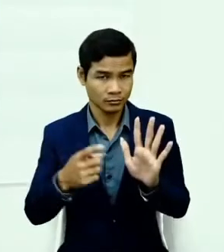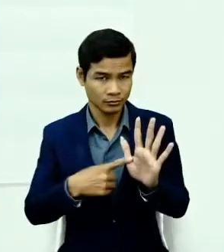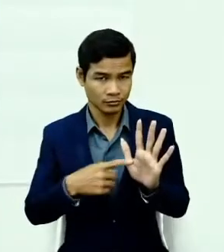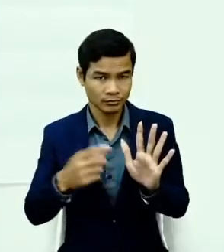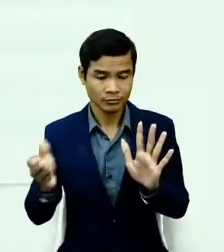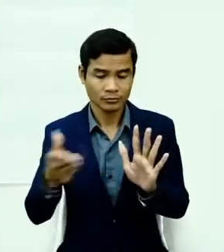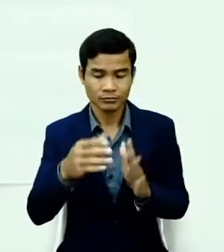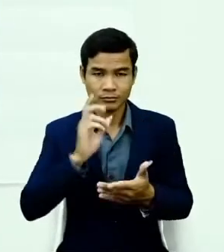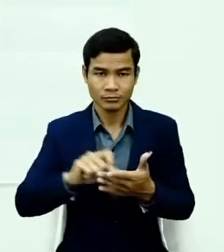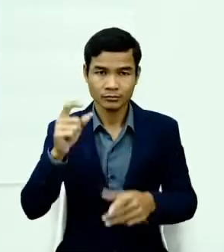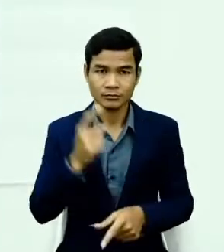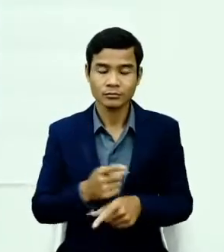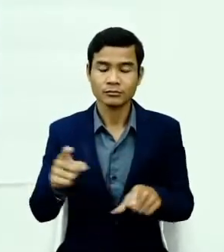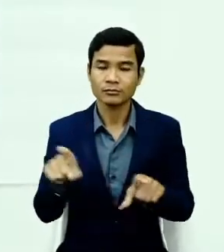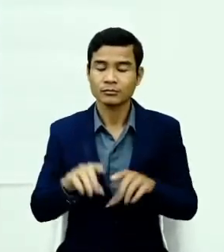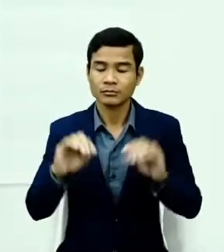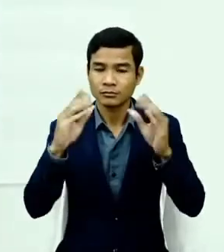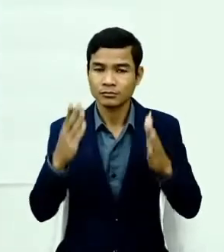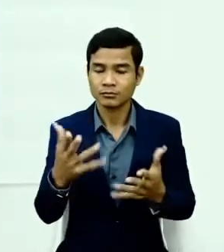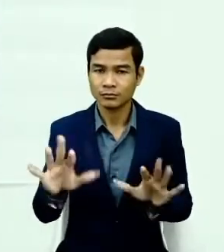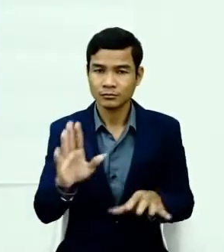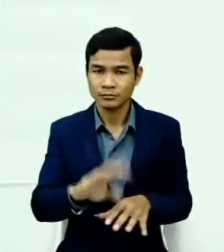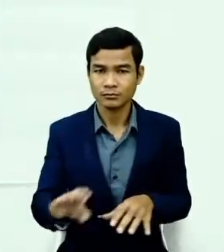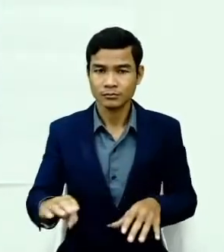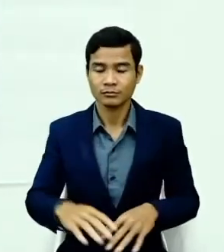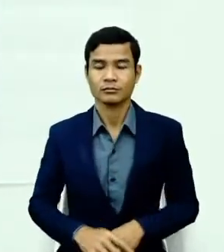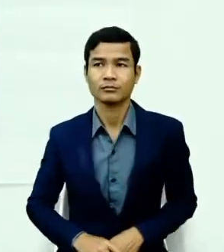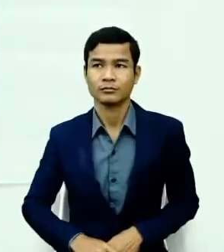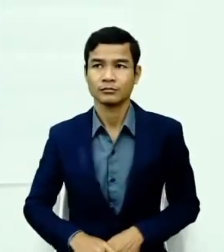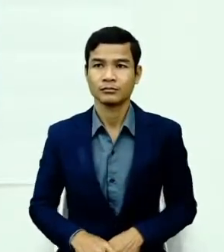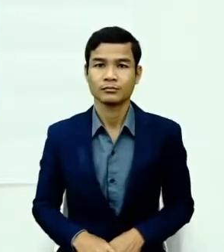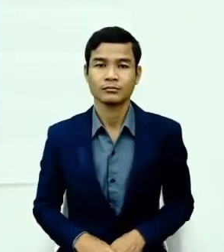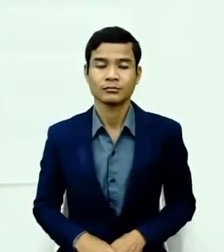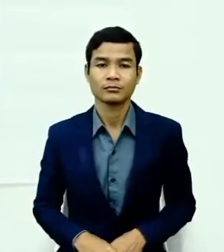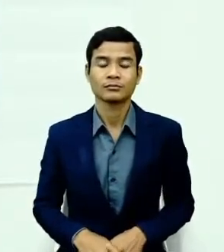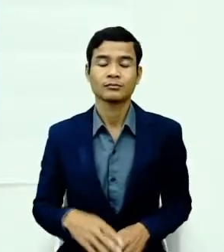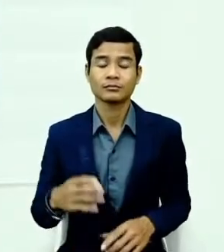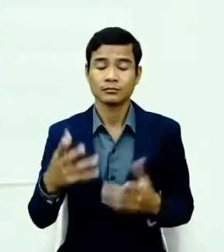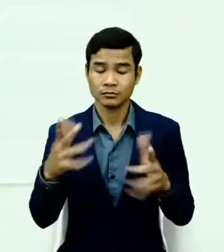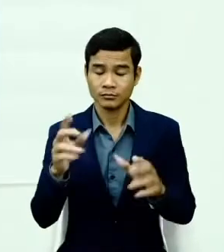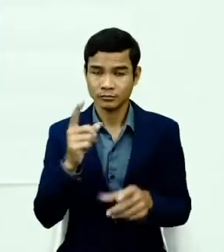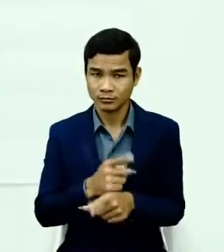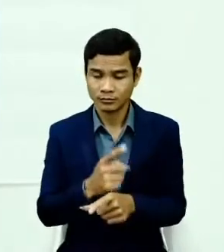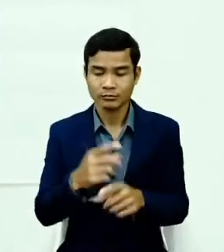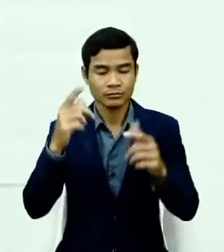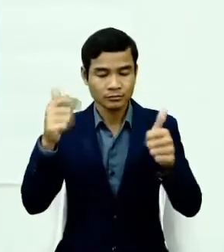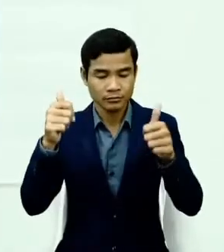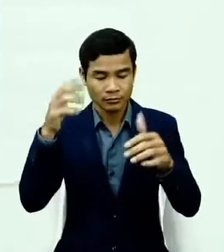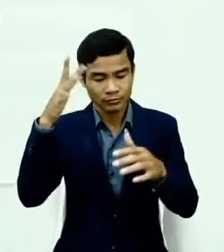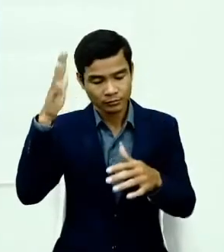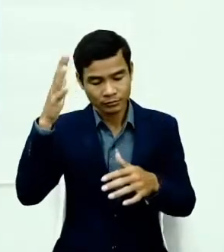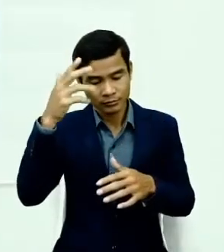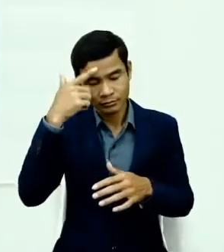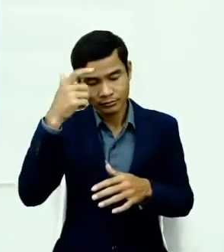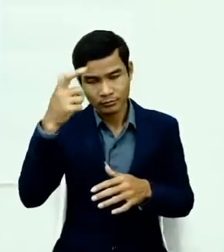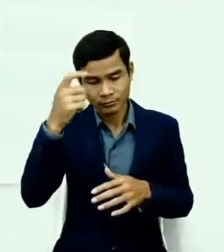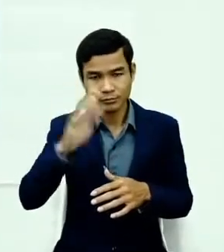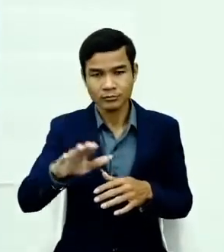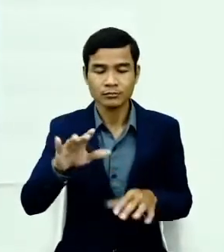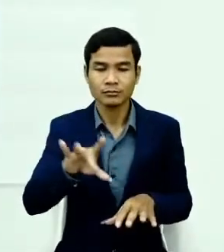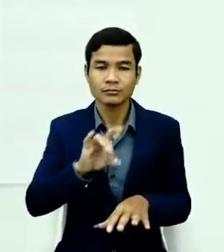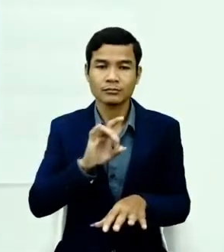រត្រឹមត្រូវដោយអ្នកគ្រូទាំងអស់គ្នាហើយឬនៅចាបានត្រឹមត្រូវហើយពូកែមែនតើកូនកូនរបស់អ្នកគ្រូ